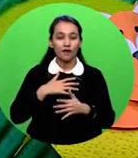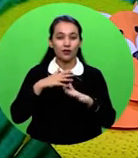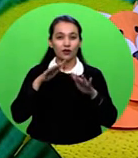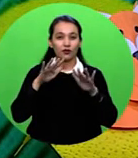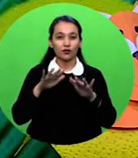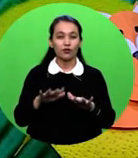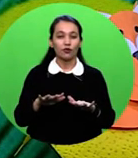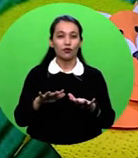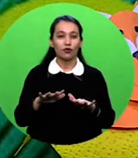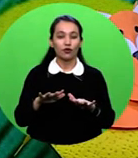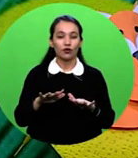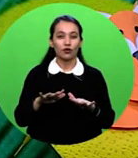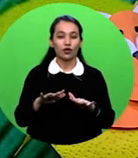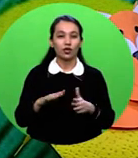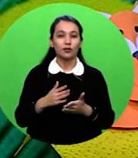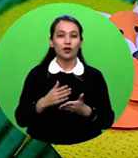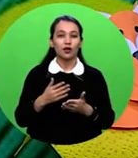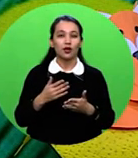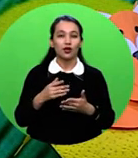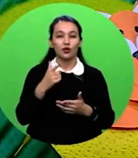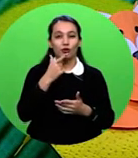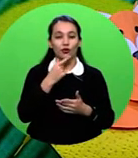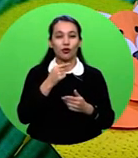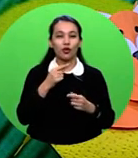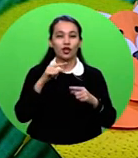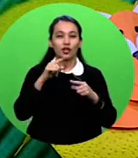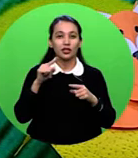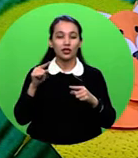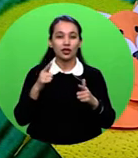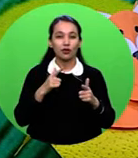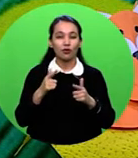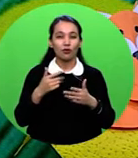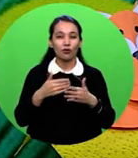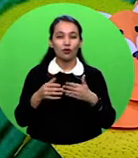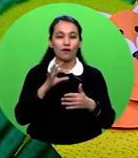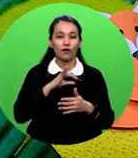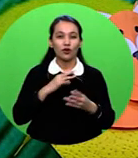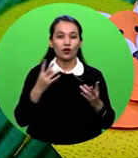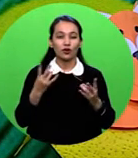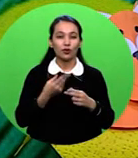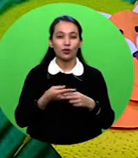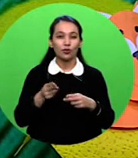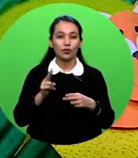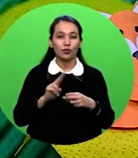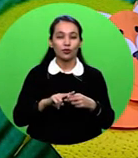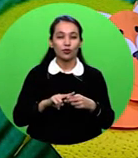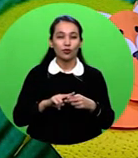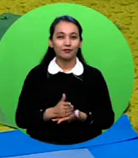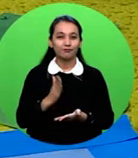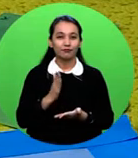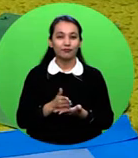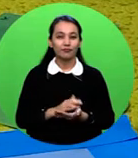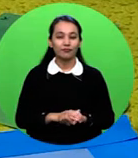qog'oz olgan vaqtimizda har doim hoshiyali qog'ozda ishlashimiz kerak bo'ladi. Chunki bu